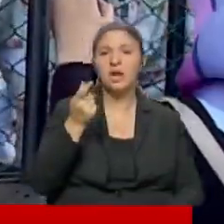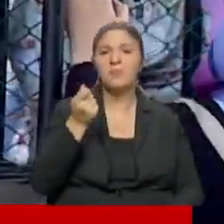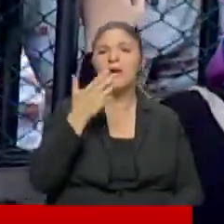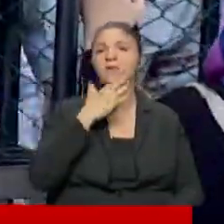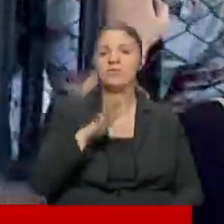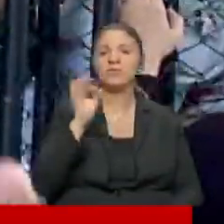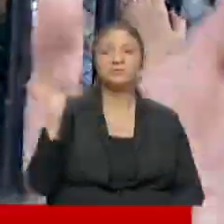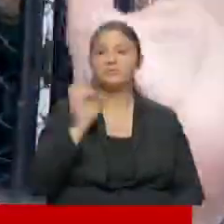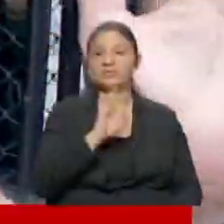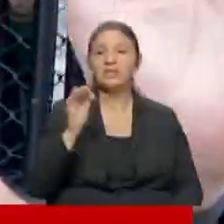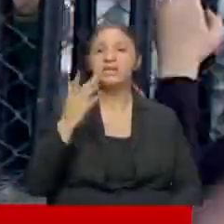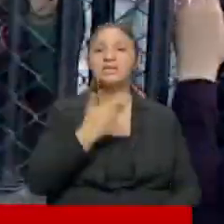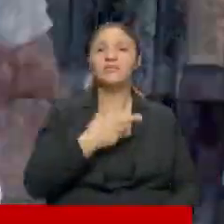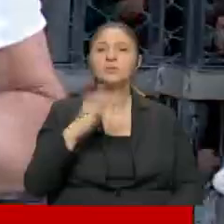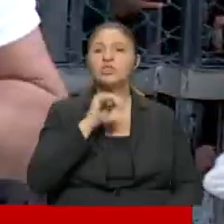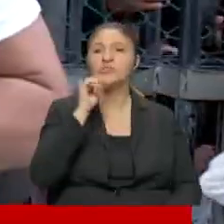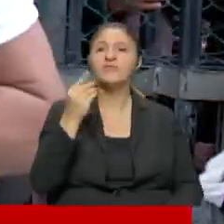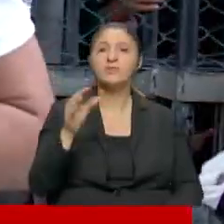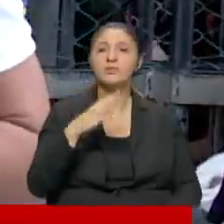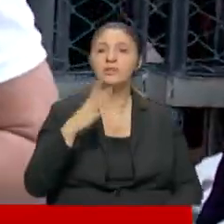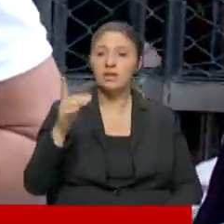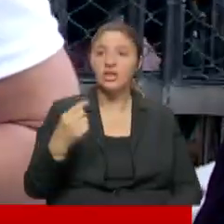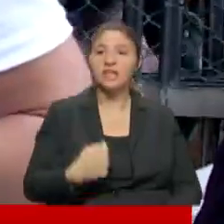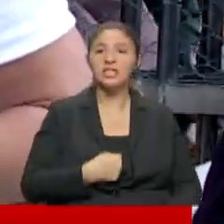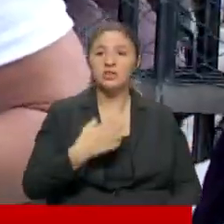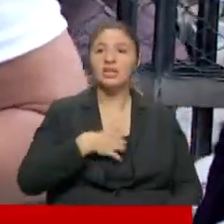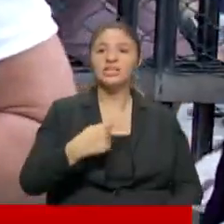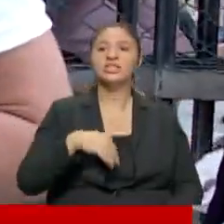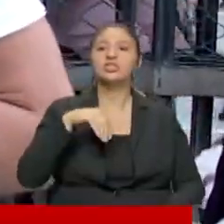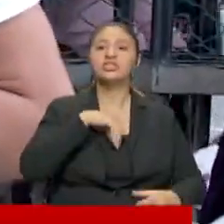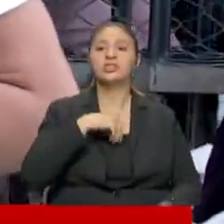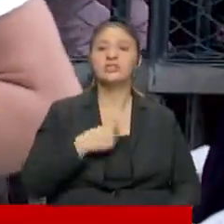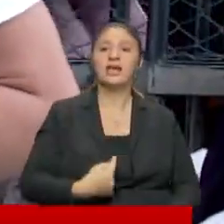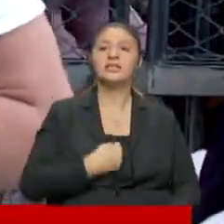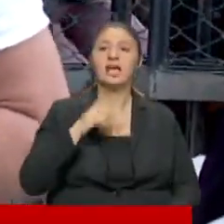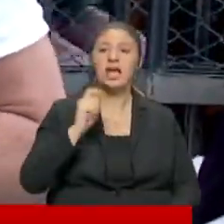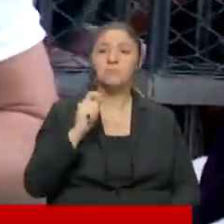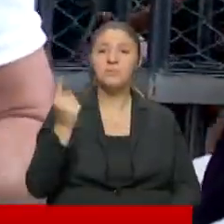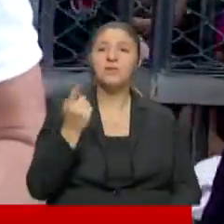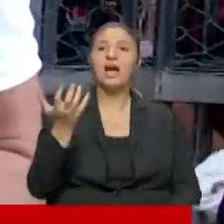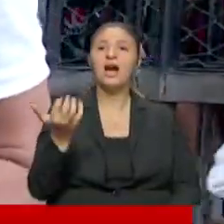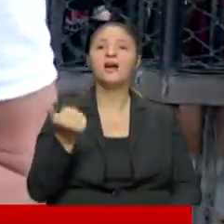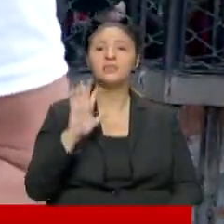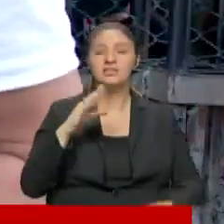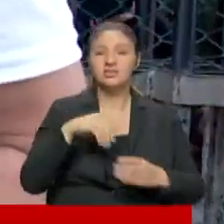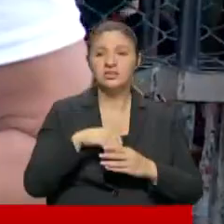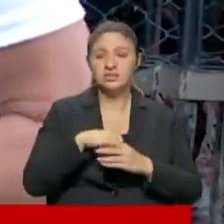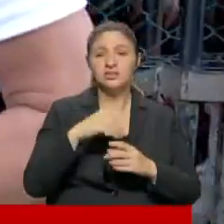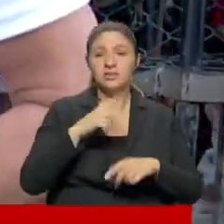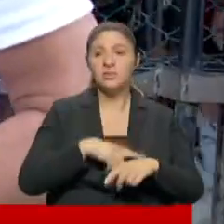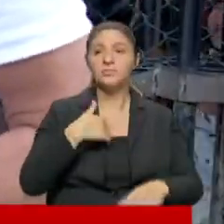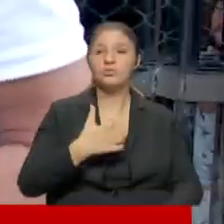yok. Sevgimizden başka hiçbir şey veremiyoruz. Hissediyorlar, kendi içinde hissediyorlar. Yani bir şey almadıkları üzülüyorlar.